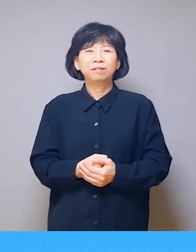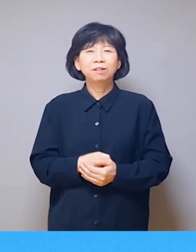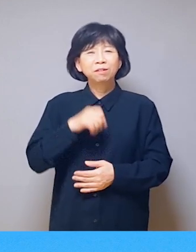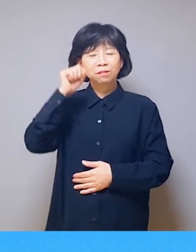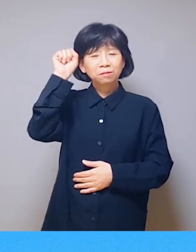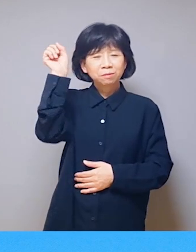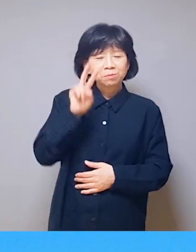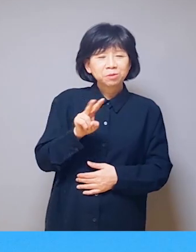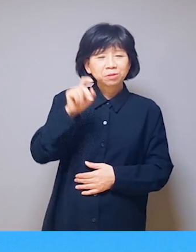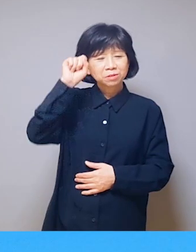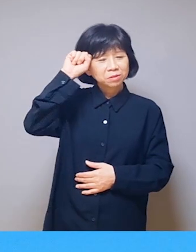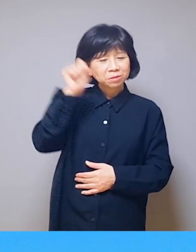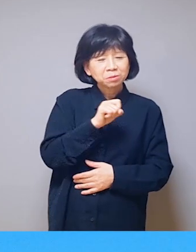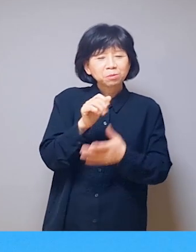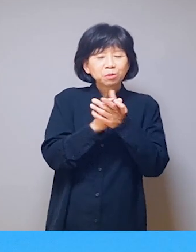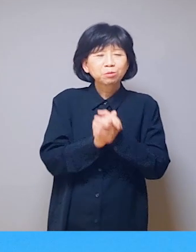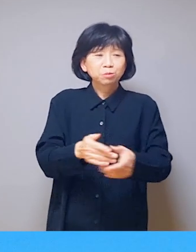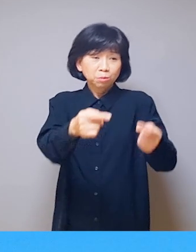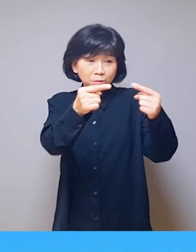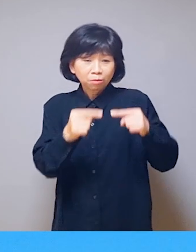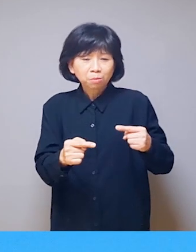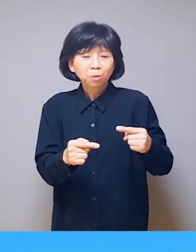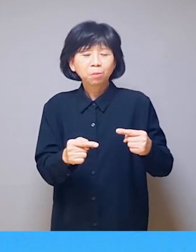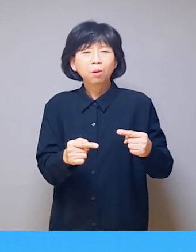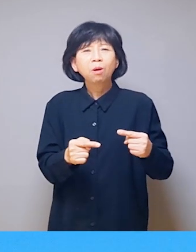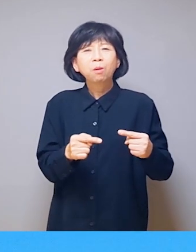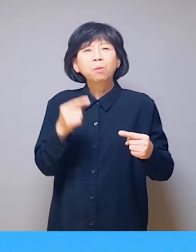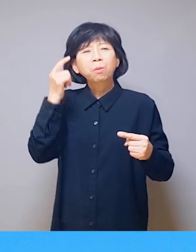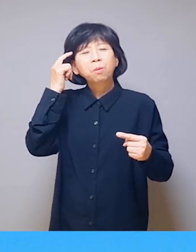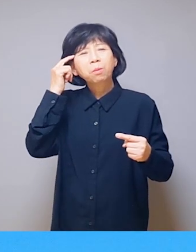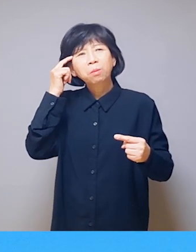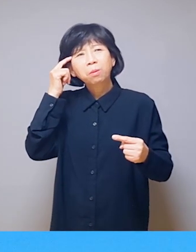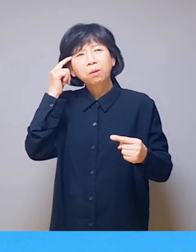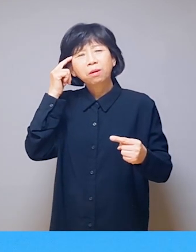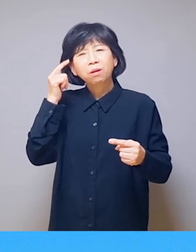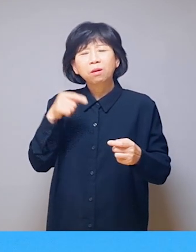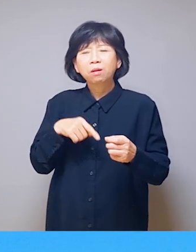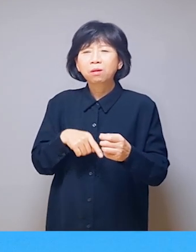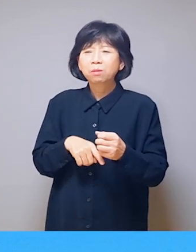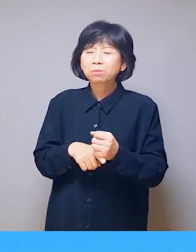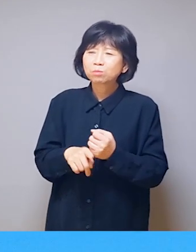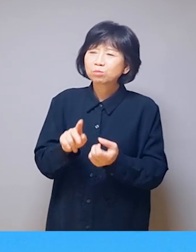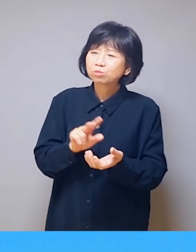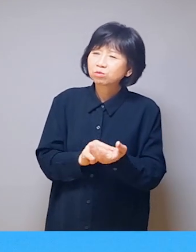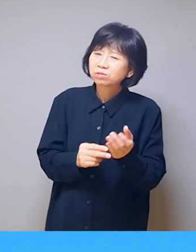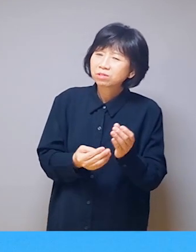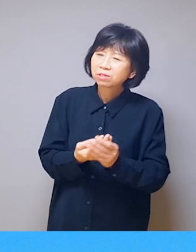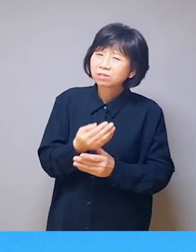왜 나오셨을까? 왜 지난주 안 나오시다가 이번 주 오셨을까?